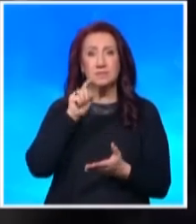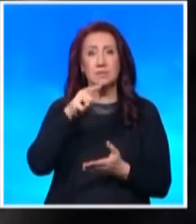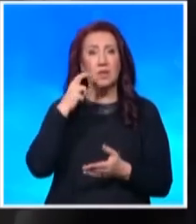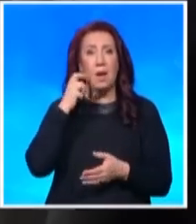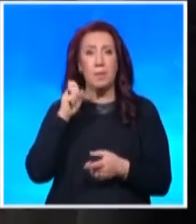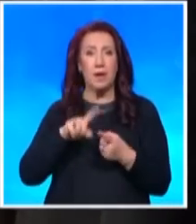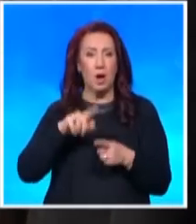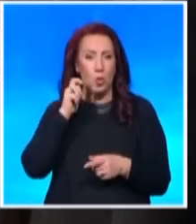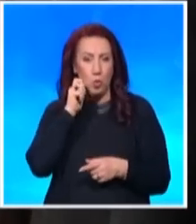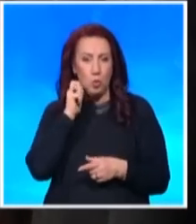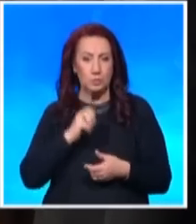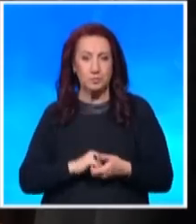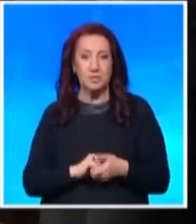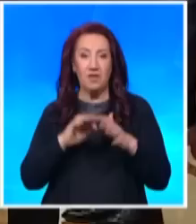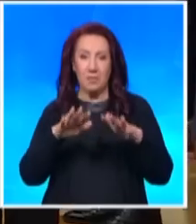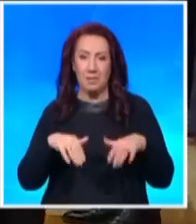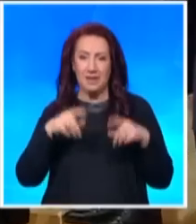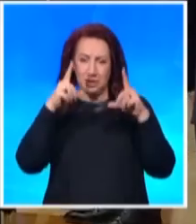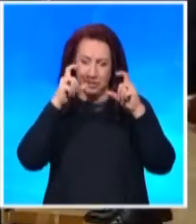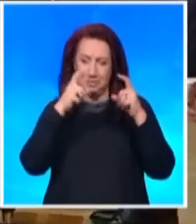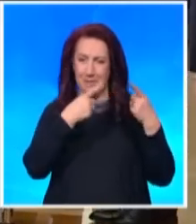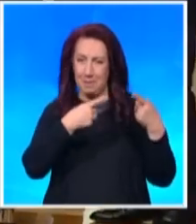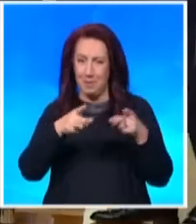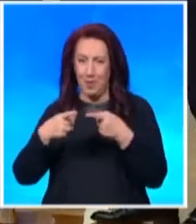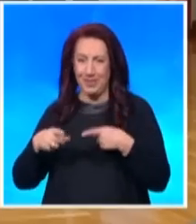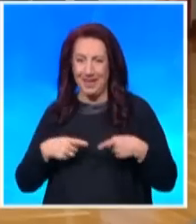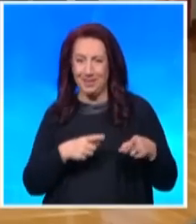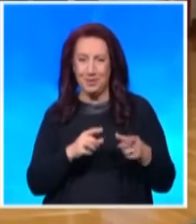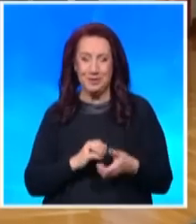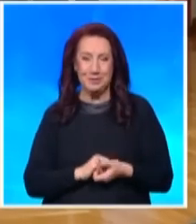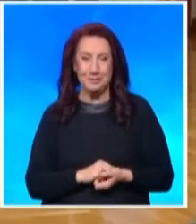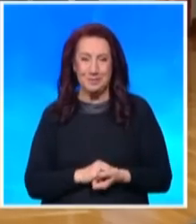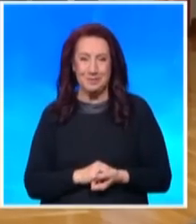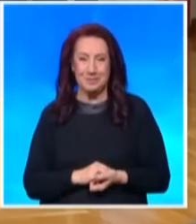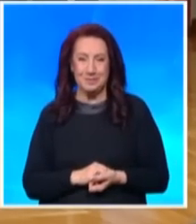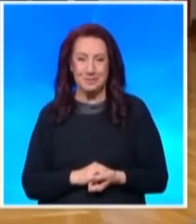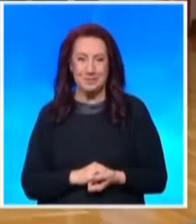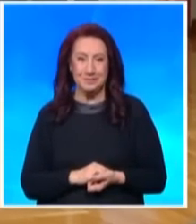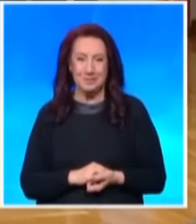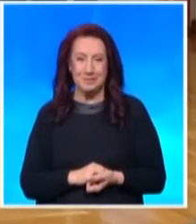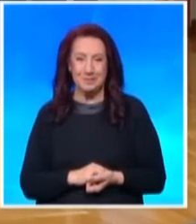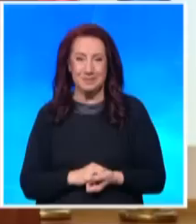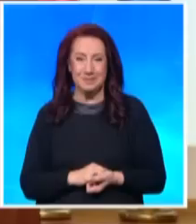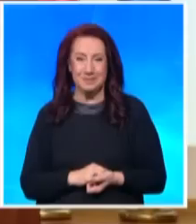нещо да направим от това.